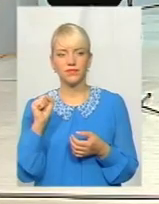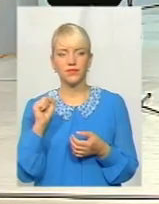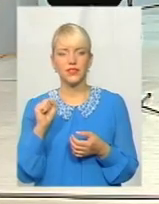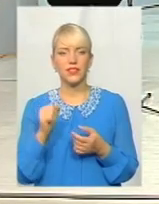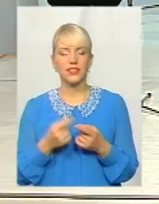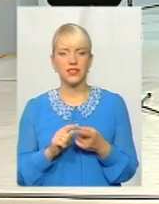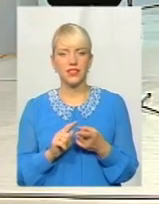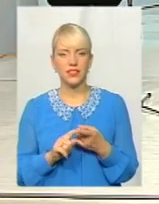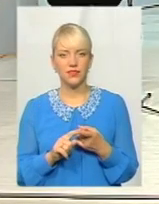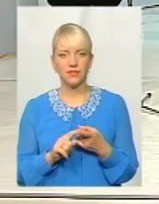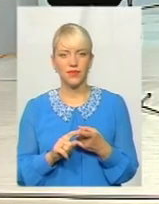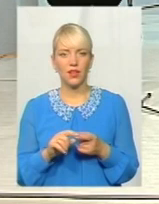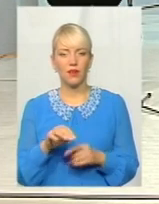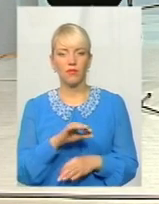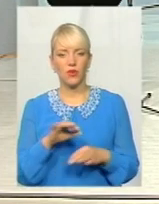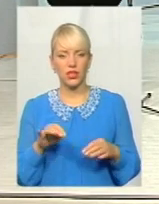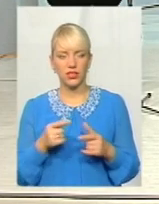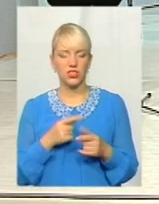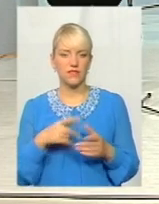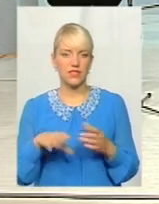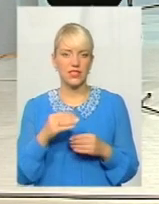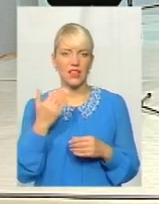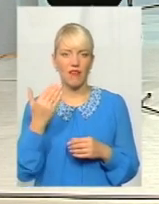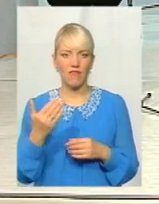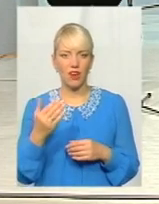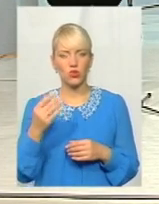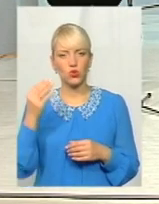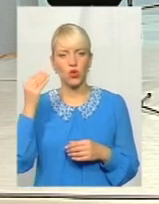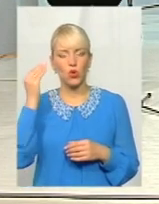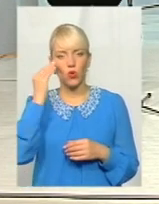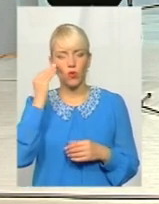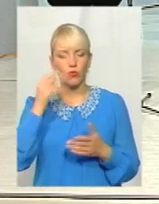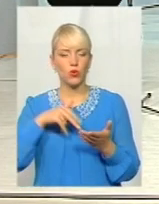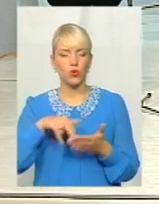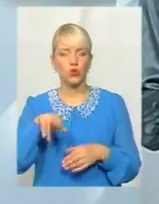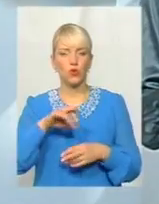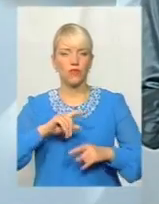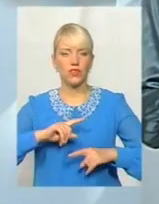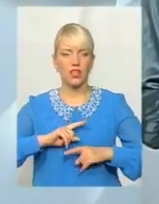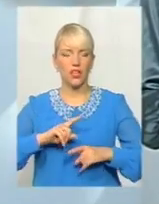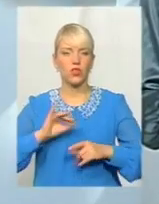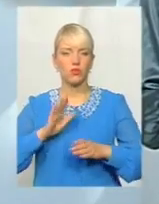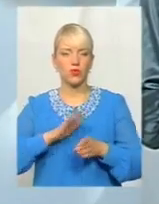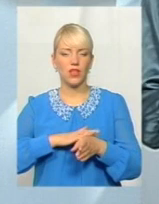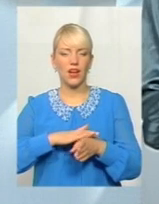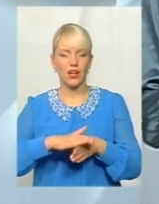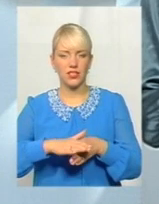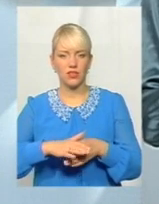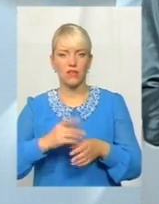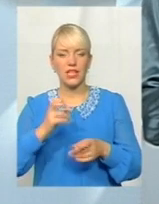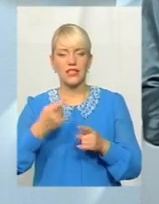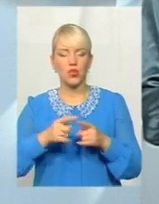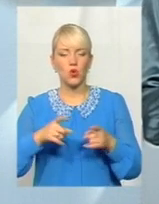на ті проекти? Чи всі вони, на вашу думку, дійдуть до фіналу, чи всі будуть реалізовані за той короткий дуже термін,